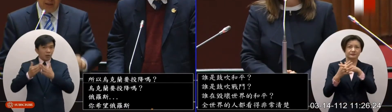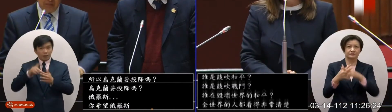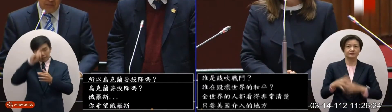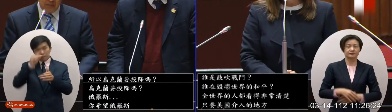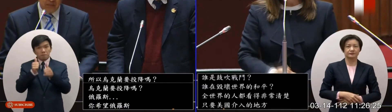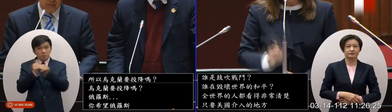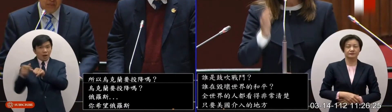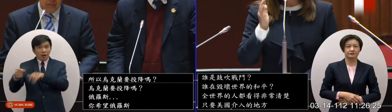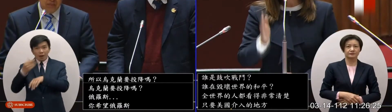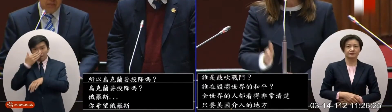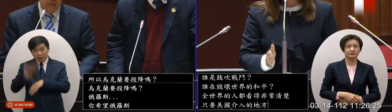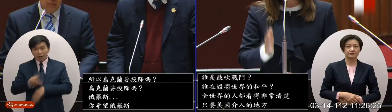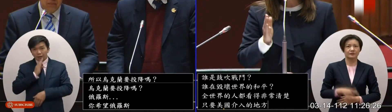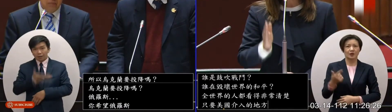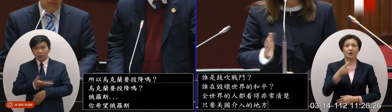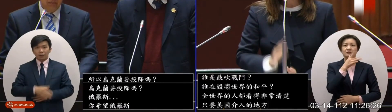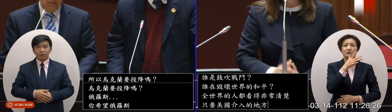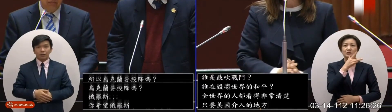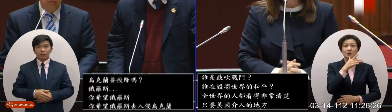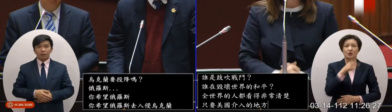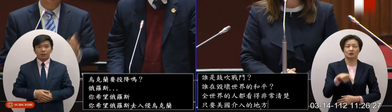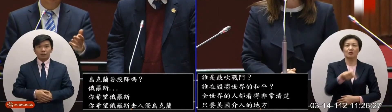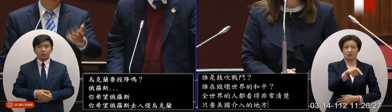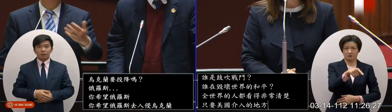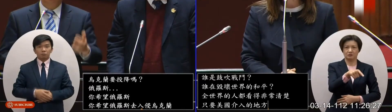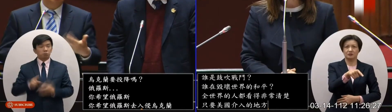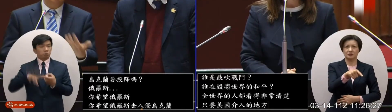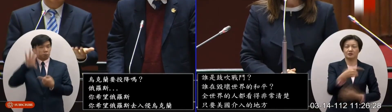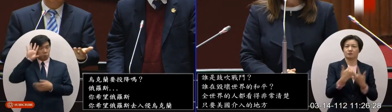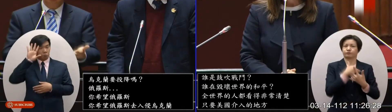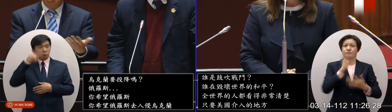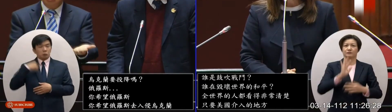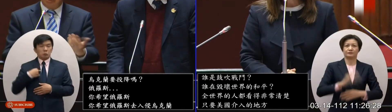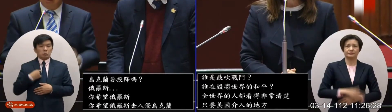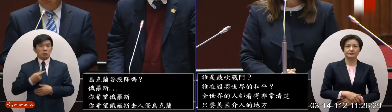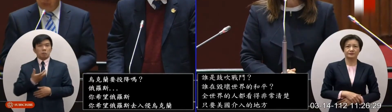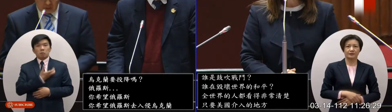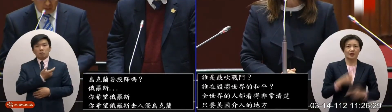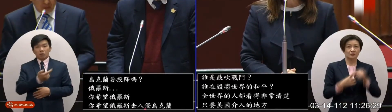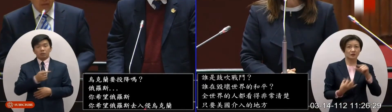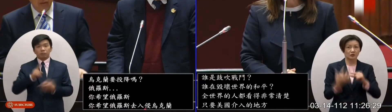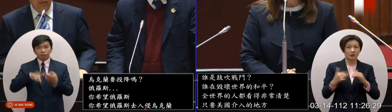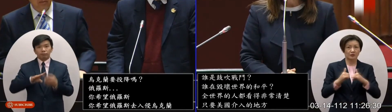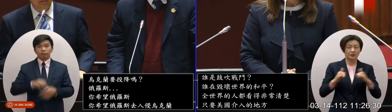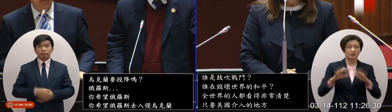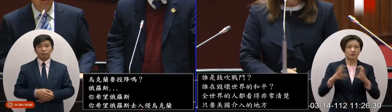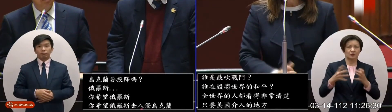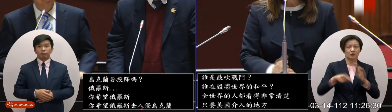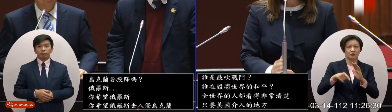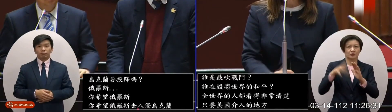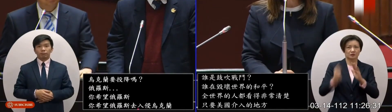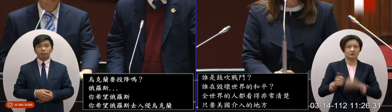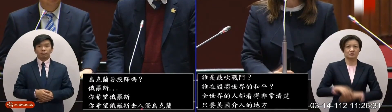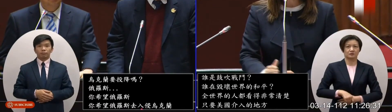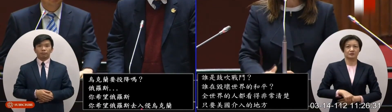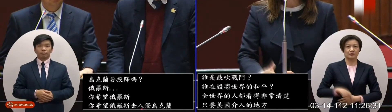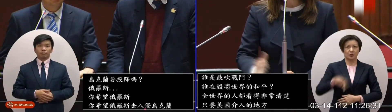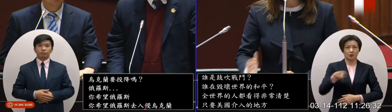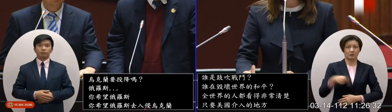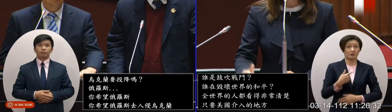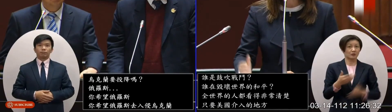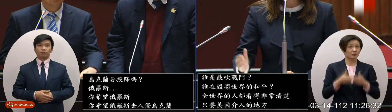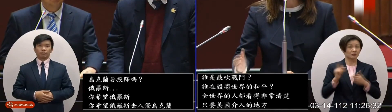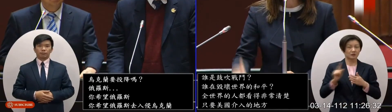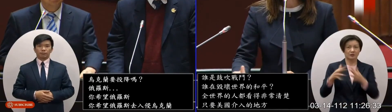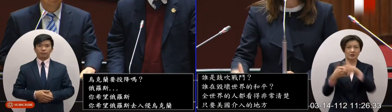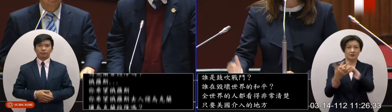吗？ 在我讲话的同时，请你不要插 嘴。抱歉，我实在太激动，因为 中华民国的院长，我们要通过一个